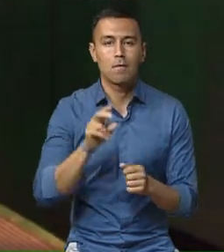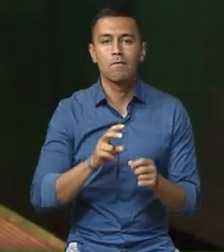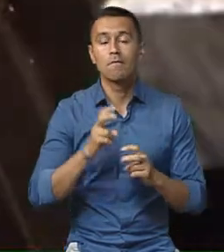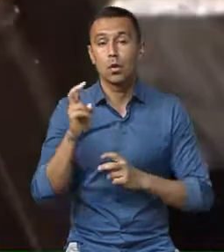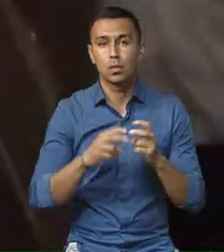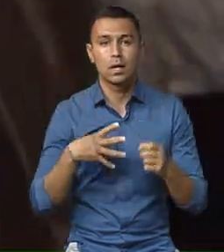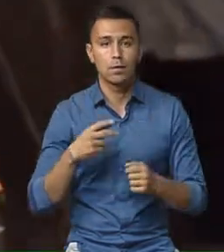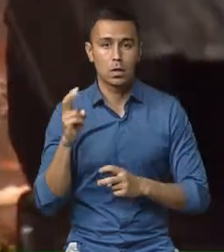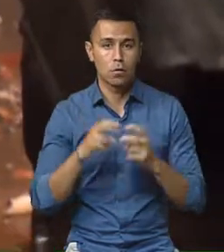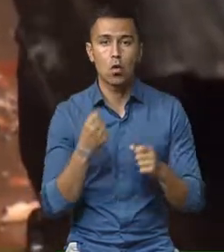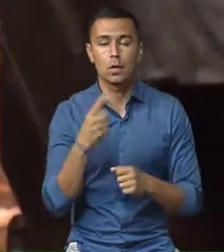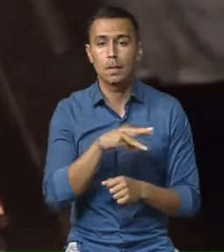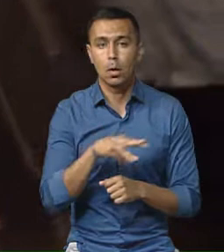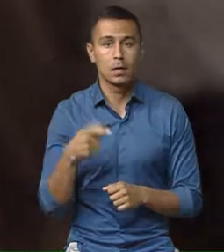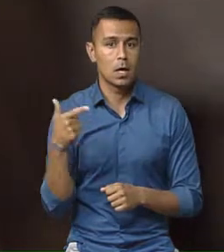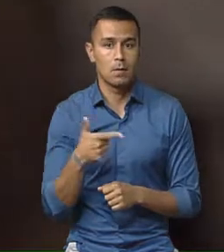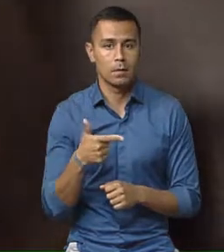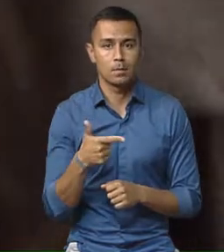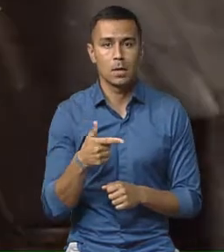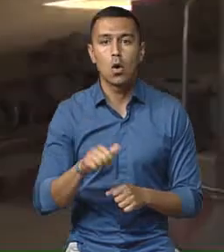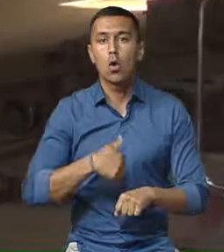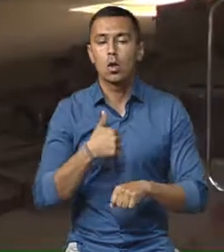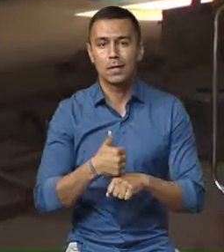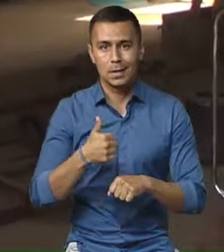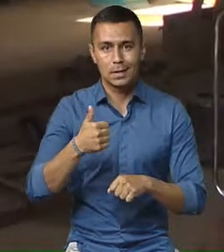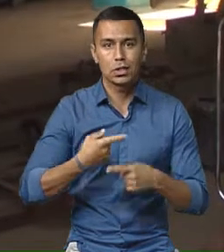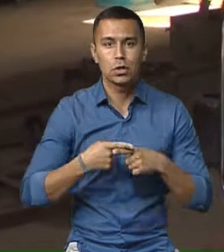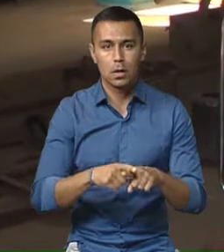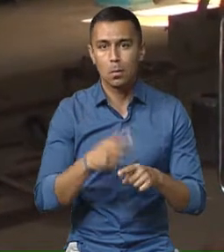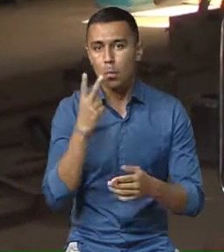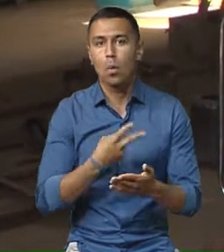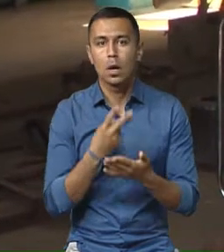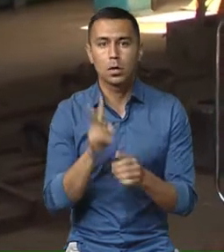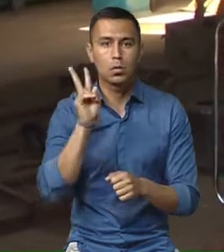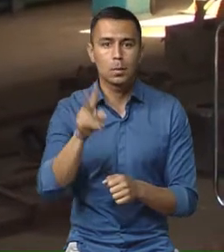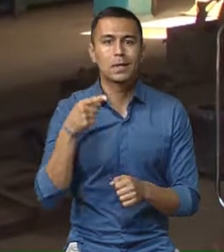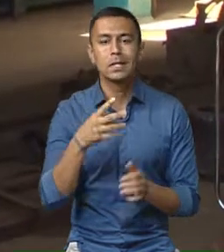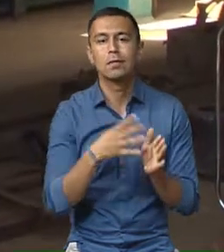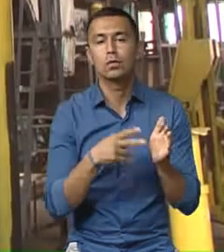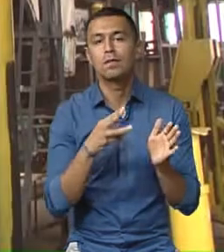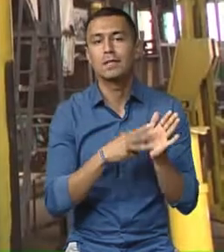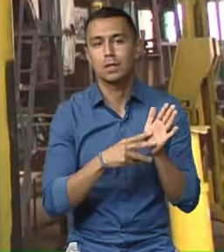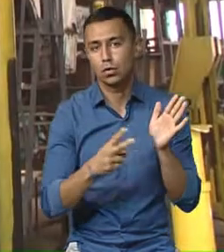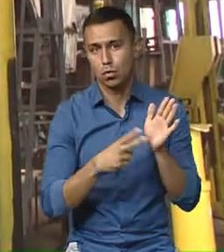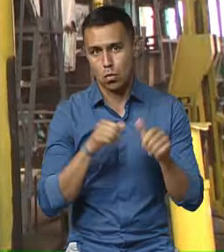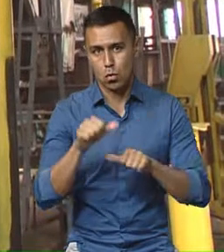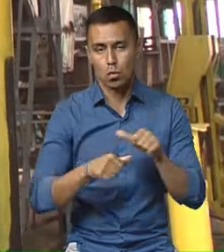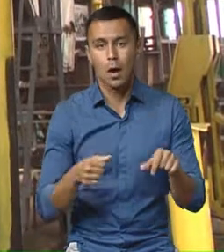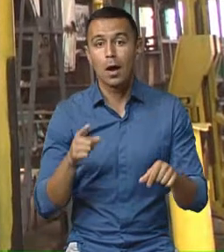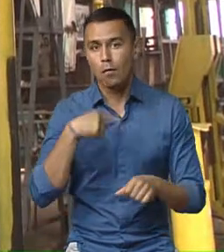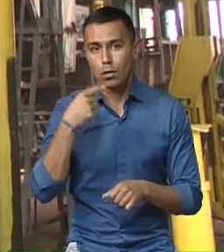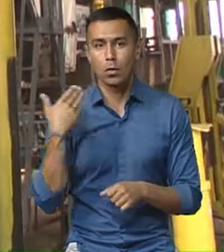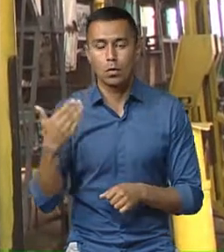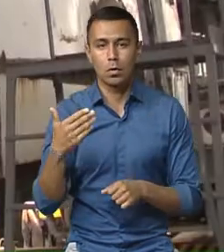Львівського заводу – 11 мільйонів гривень. Головний інженер Олексій Ковтун показує тролейбус 1987 року та каже,